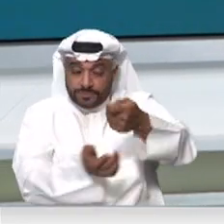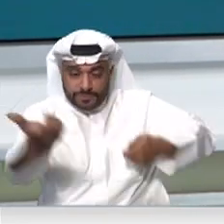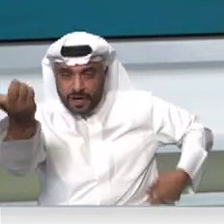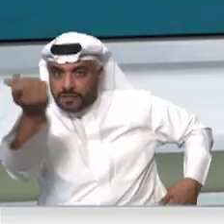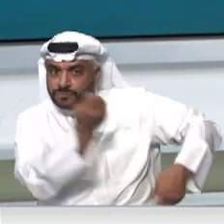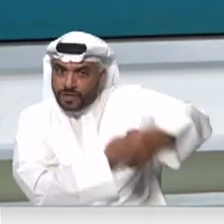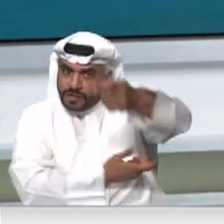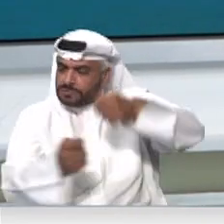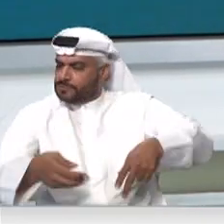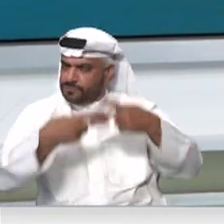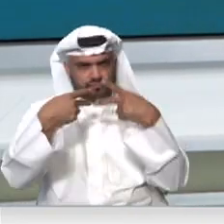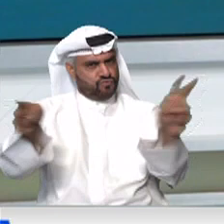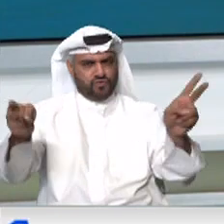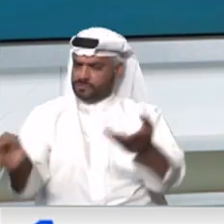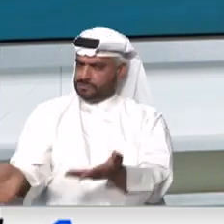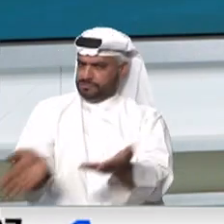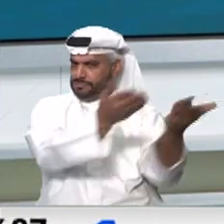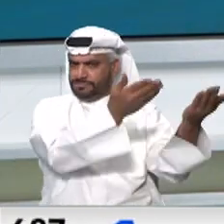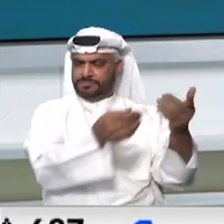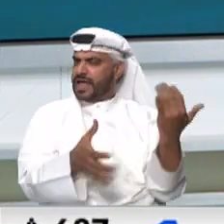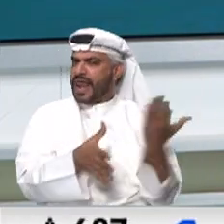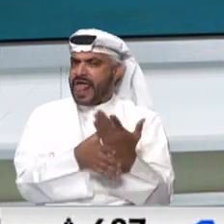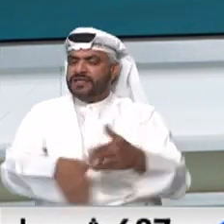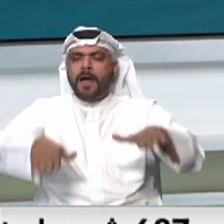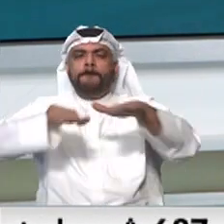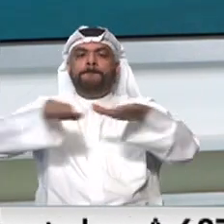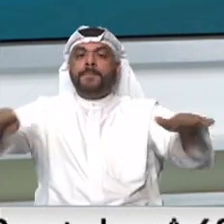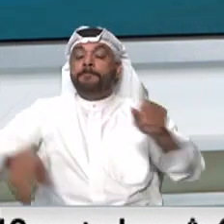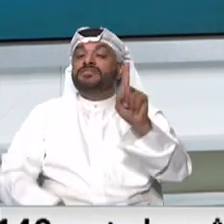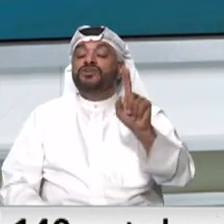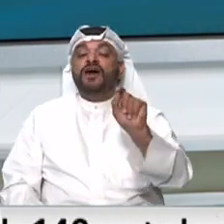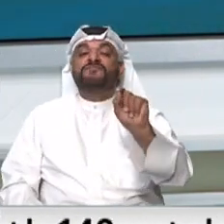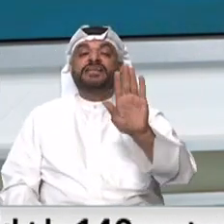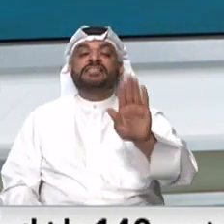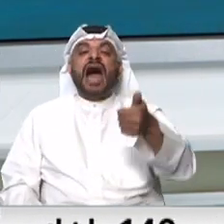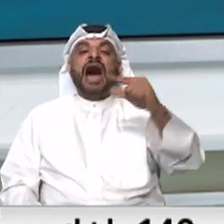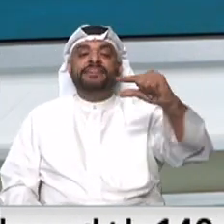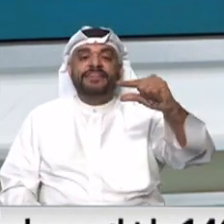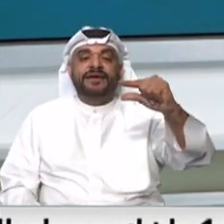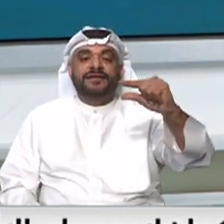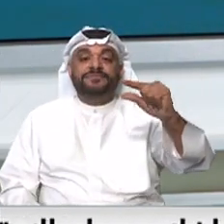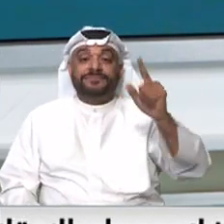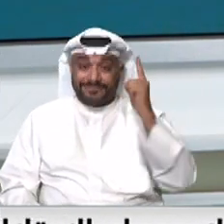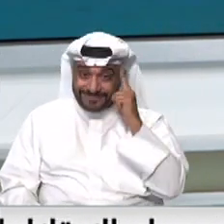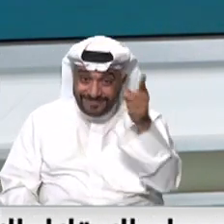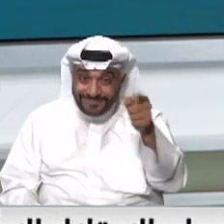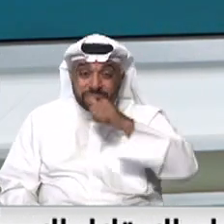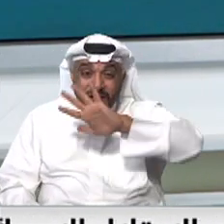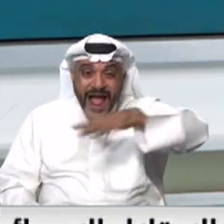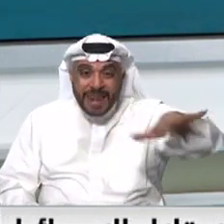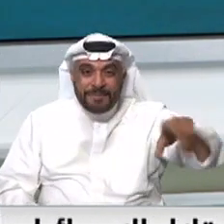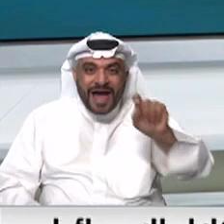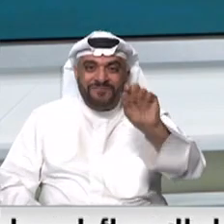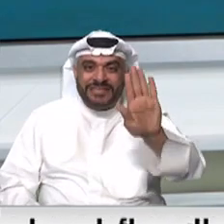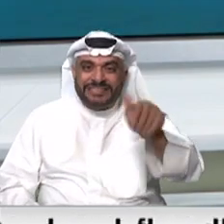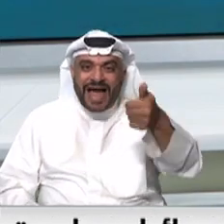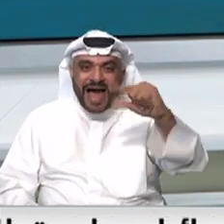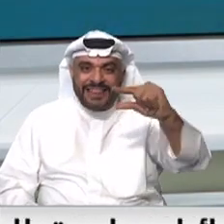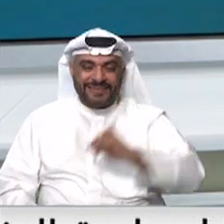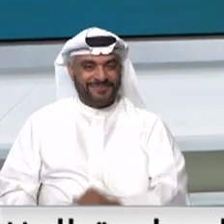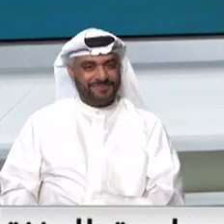دقيقه صباحا والمد الثاني الساعه 11 مساء والجزر الاول الساعه 4 و5 دقائق صباحا والجزر الثاني الساعه 430